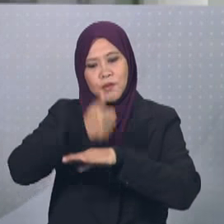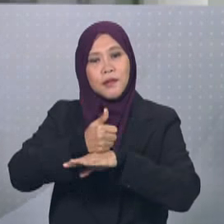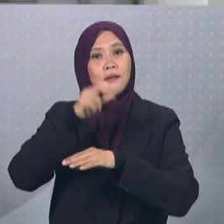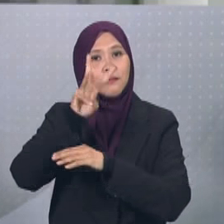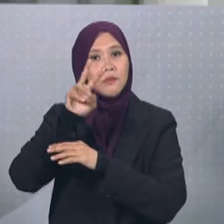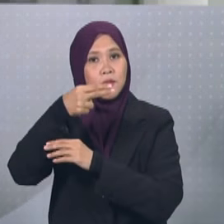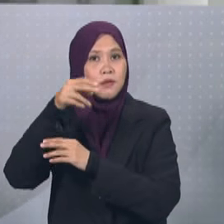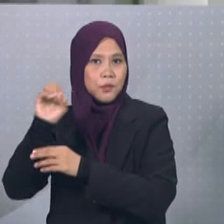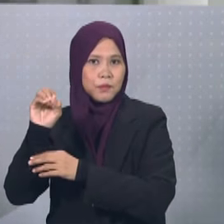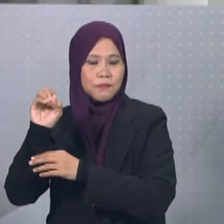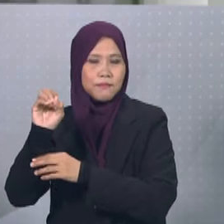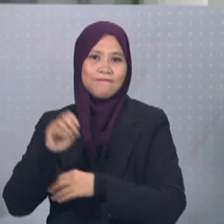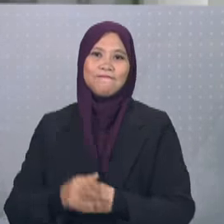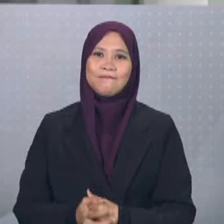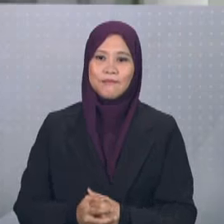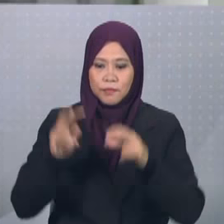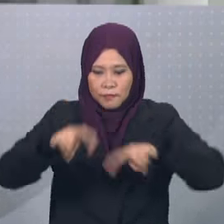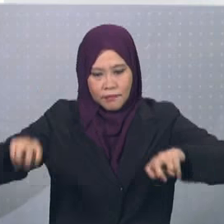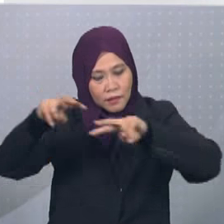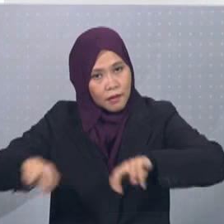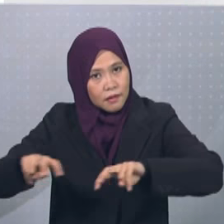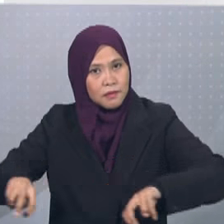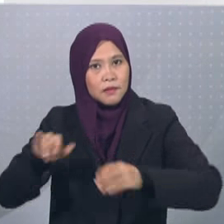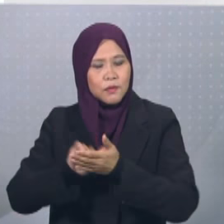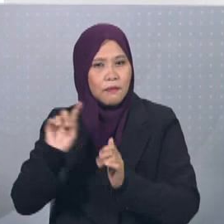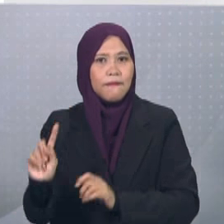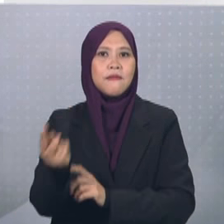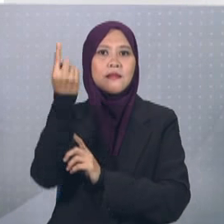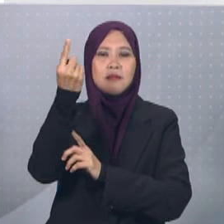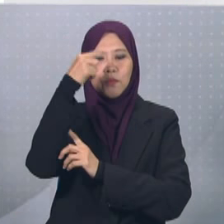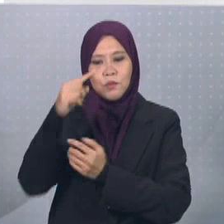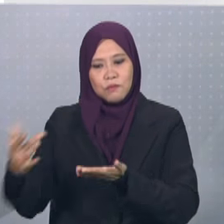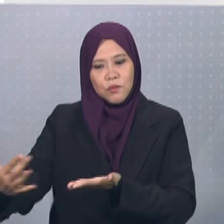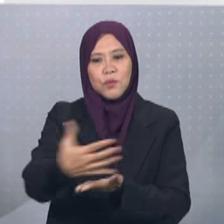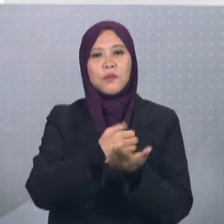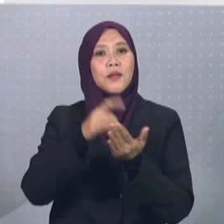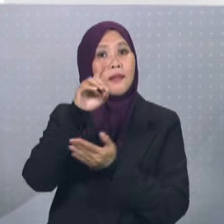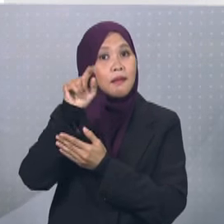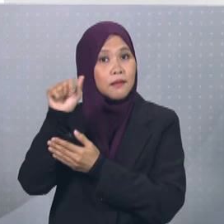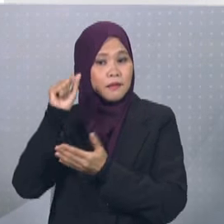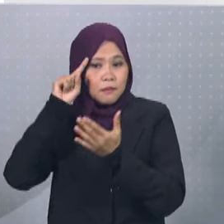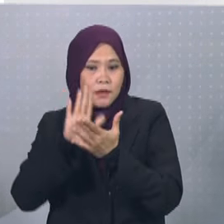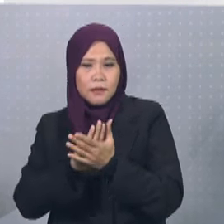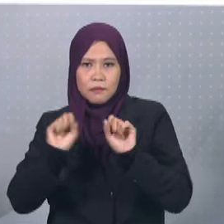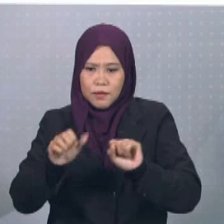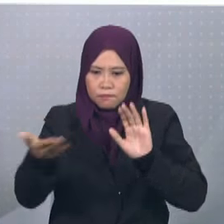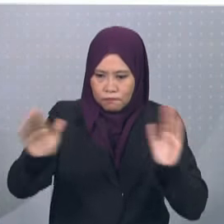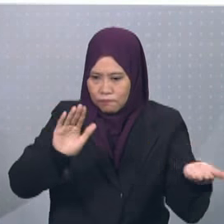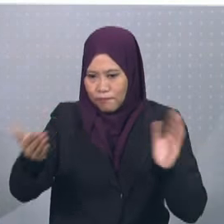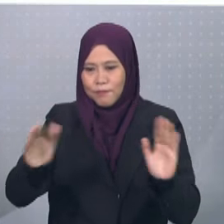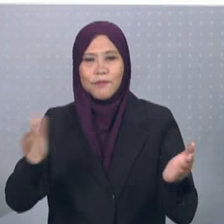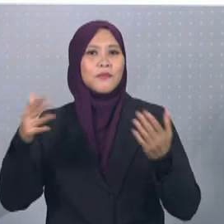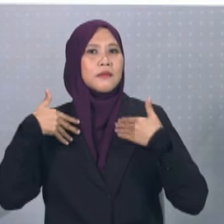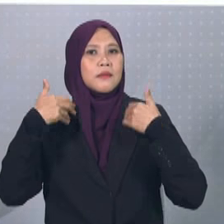Kesihatan Sedunia WHO. Kaji selidik itu adalah usaha julung kali bagi mengumpul data boleh dipercayai dan membandingkan keselamatan